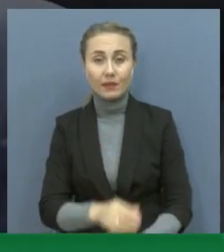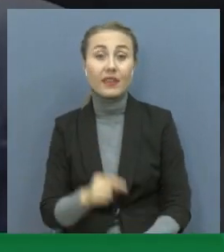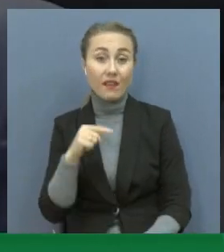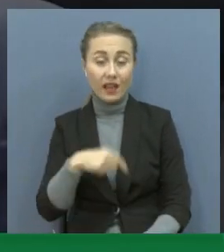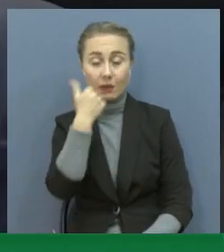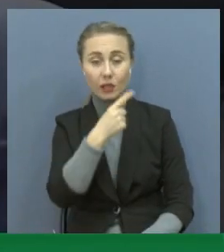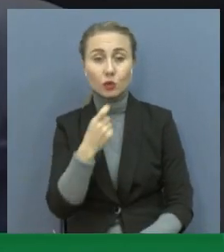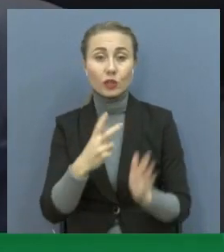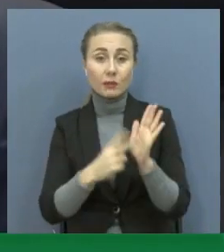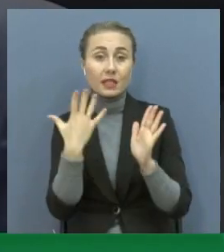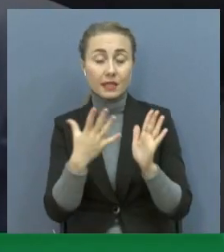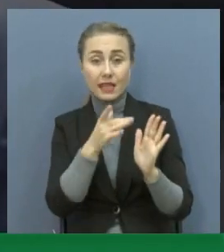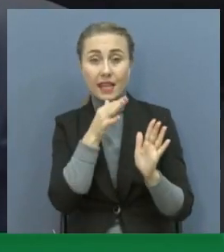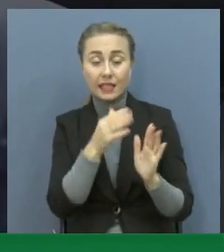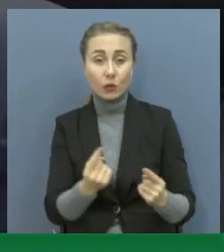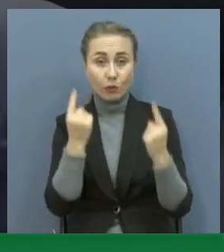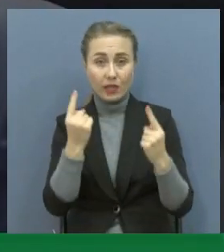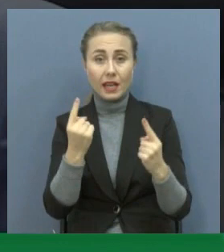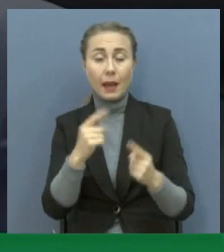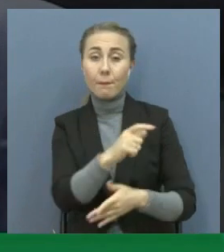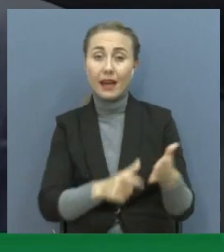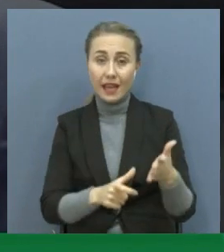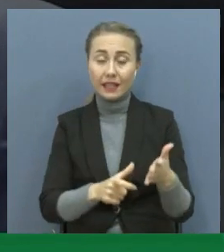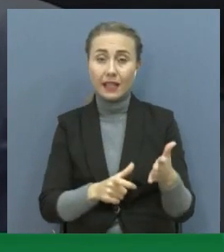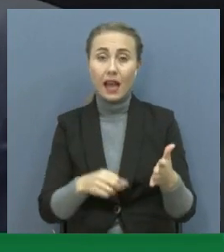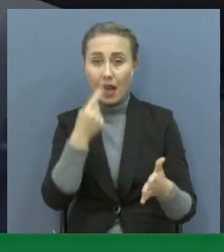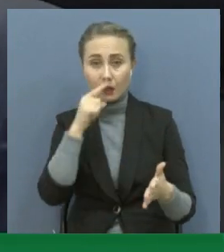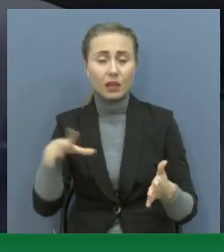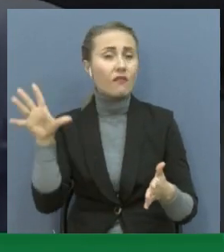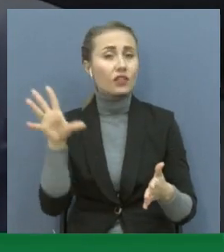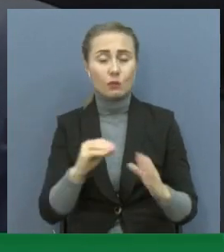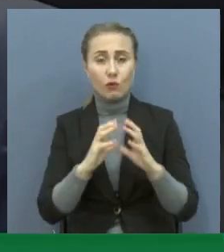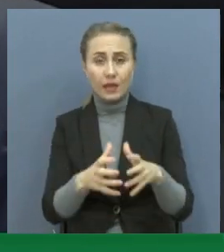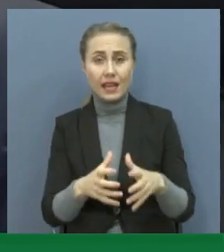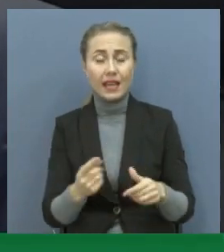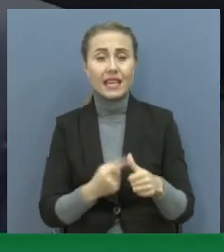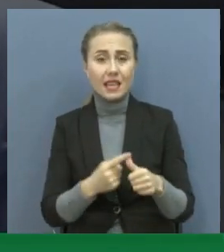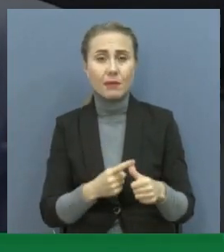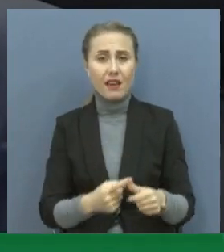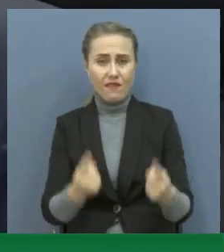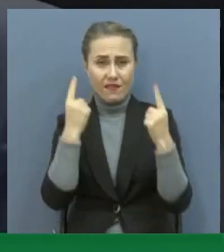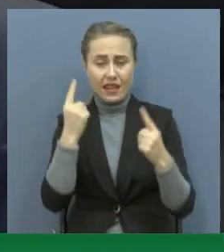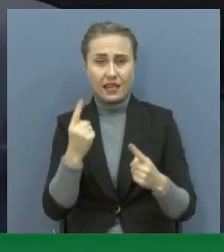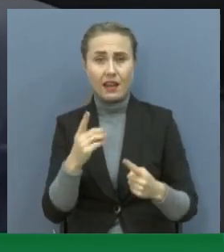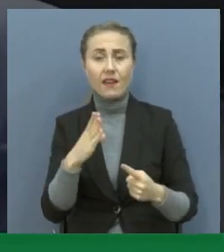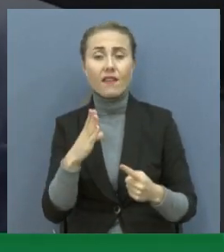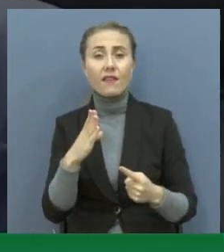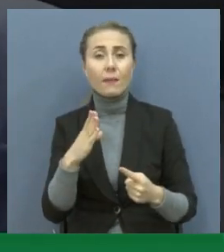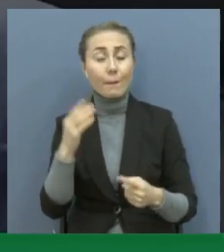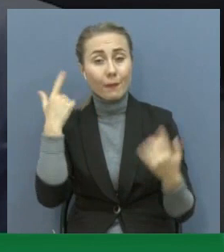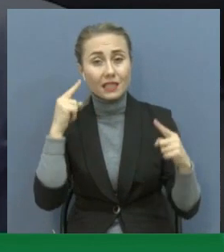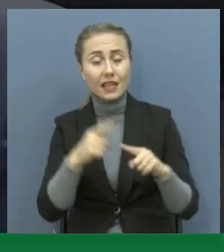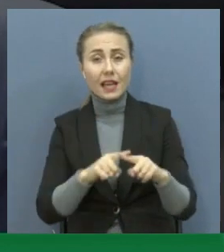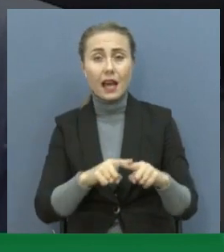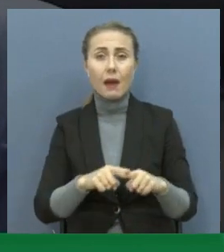году 175-летний юбилей поэта отмечается по всему миру. Имя великого мыслителя присваивается улицам, паркам и